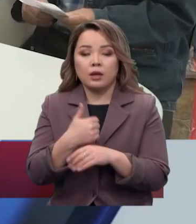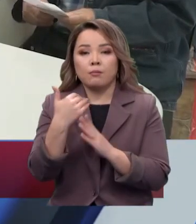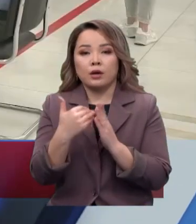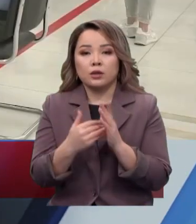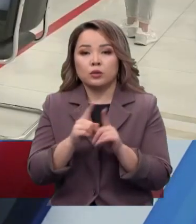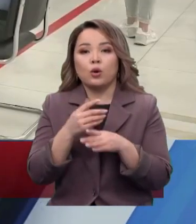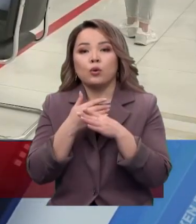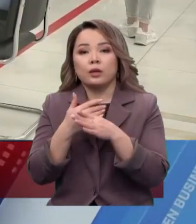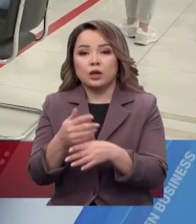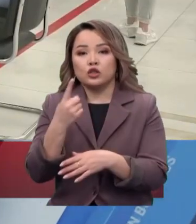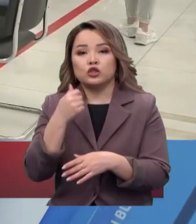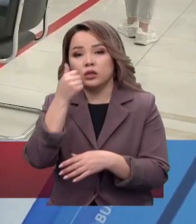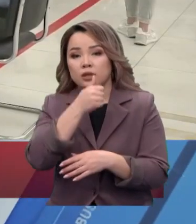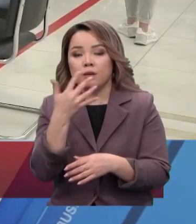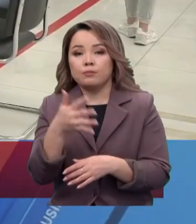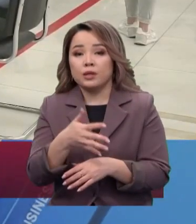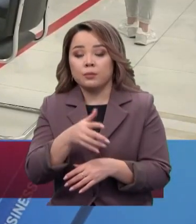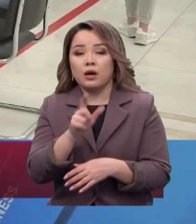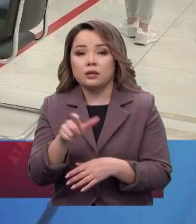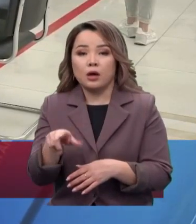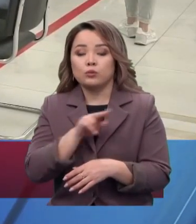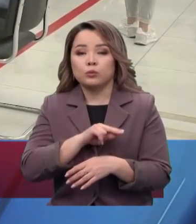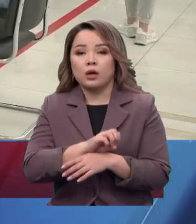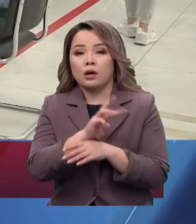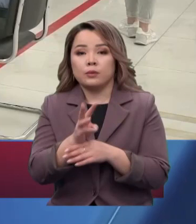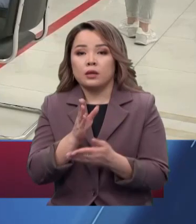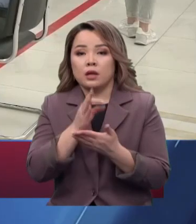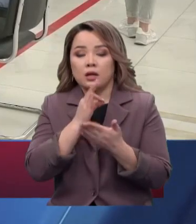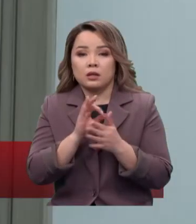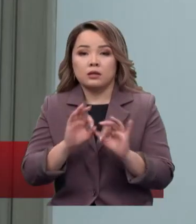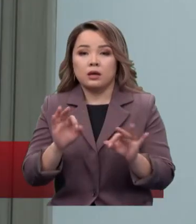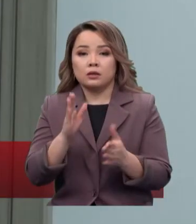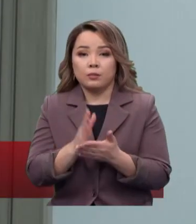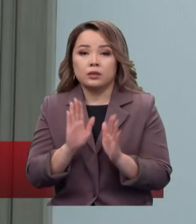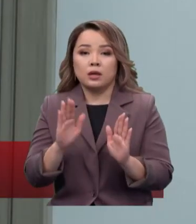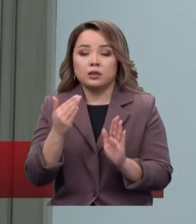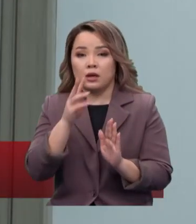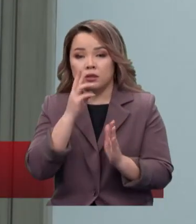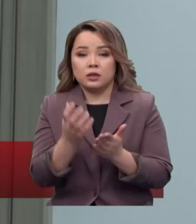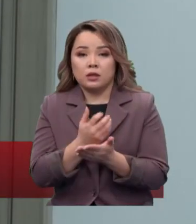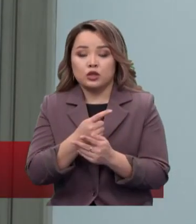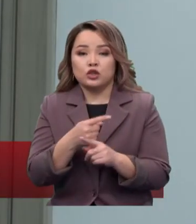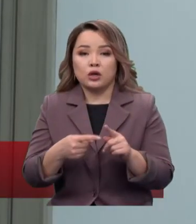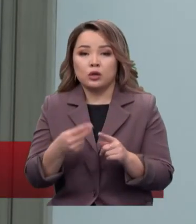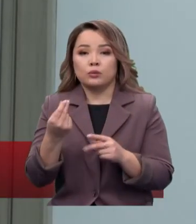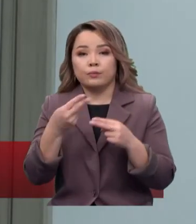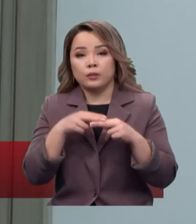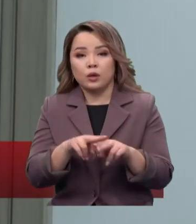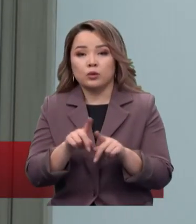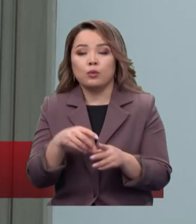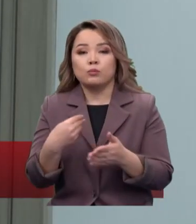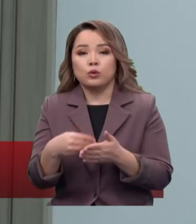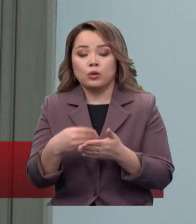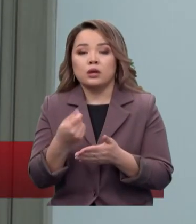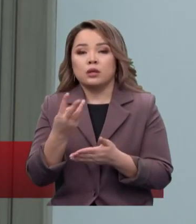бағдарламаның көмегімен жылына 5 мың адамды еңбекпен қамтимыз деп оқталып отырып, тек жалақының жартысын бір жыл бойы субсидиялауға